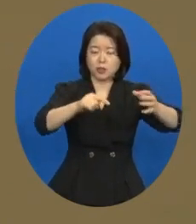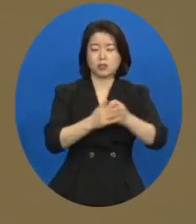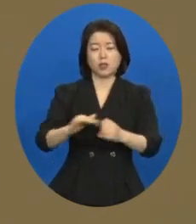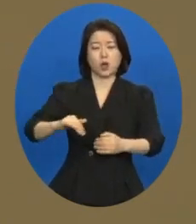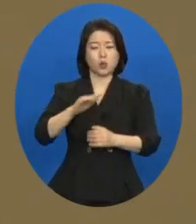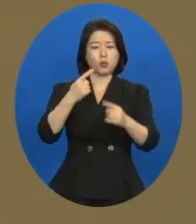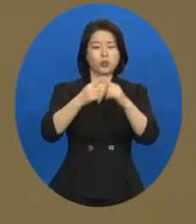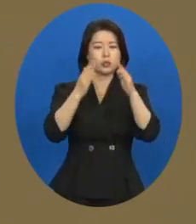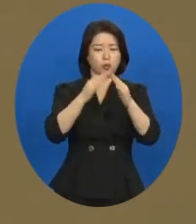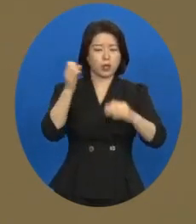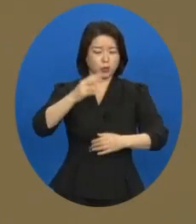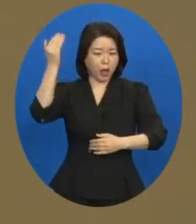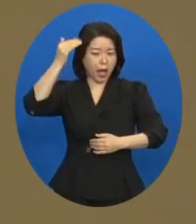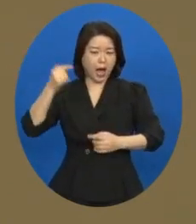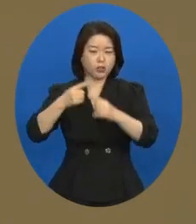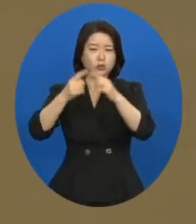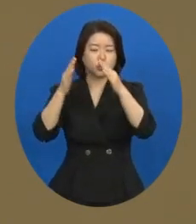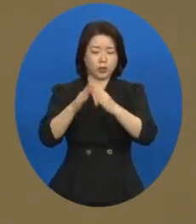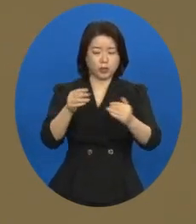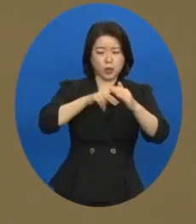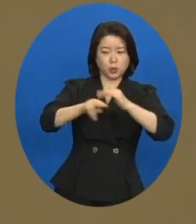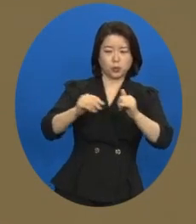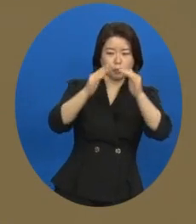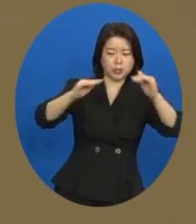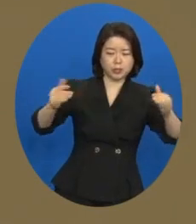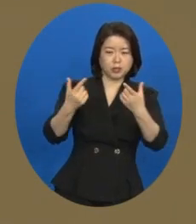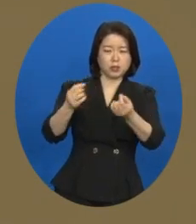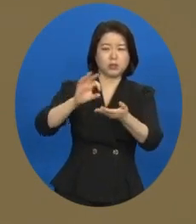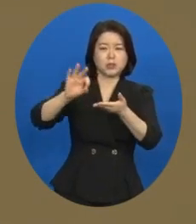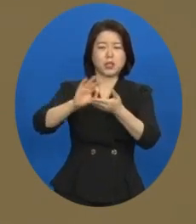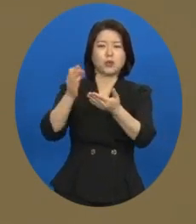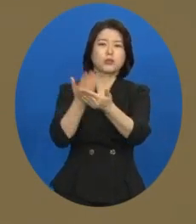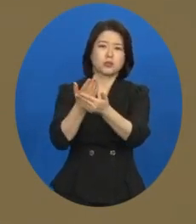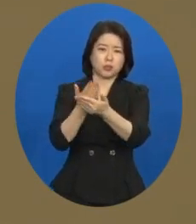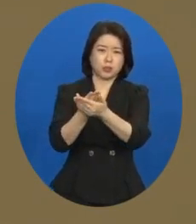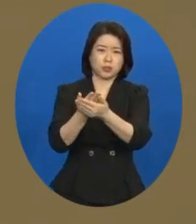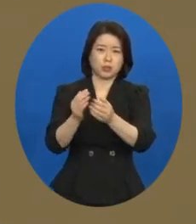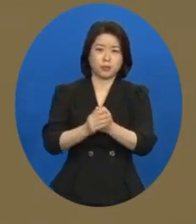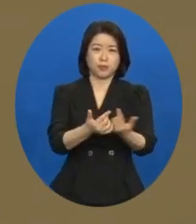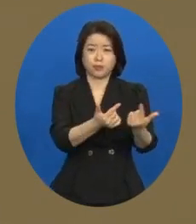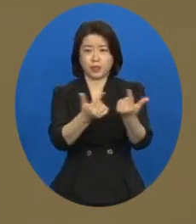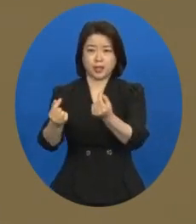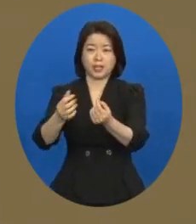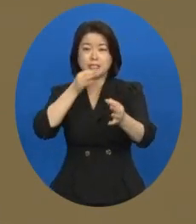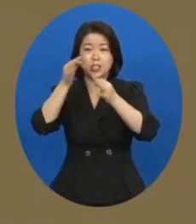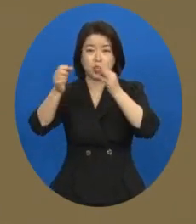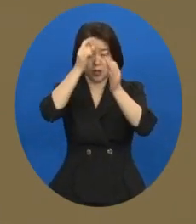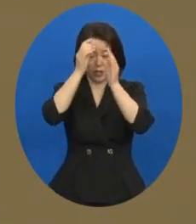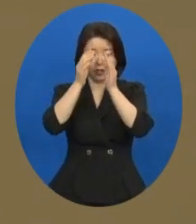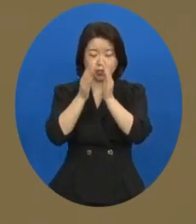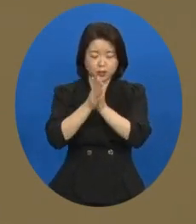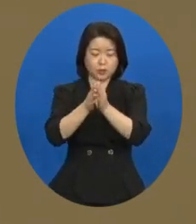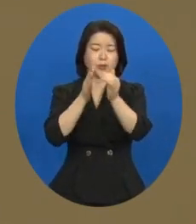교회를, 한국 교회를 도피성으로 세워주소서. 우리 다 같이 통성으로 기도하겠습니다.